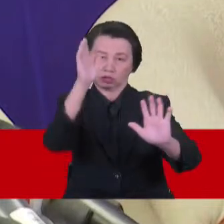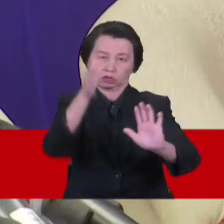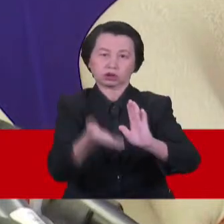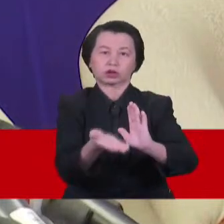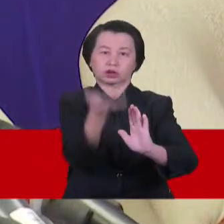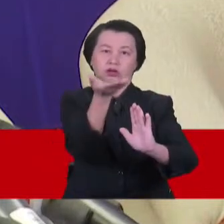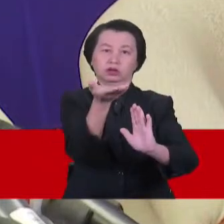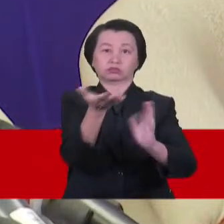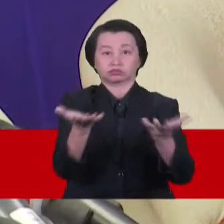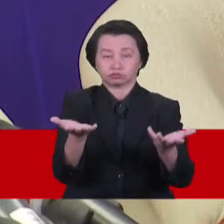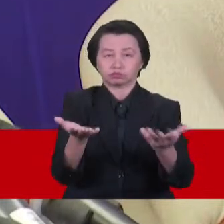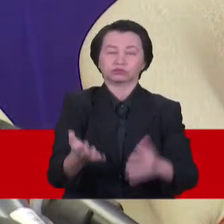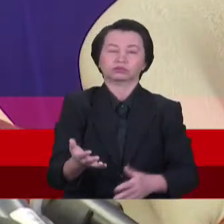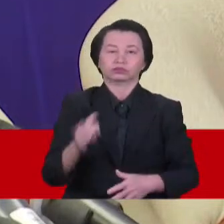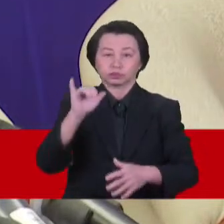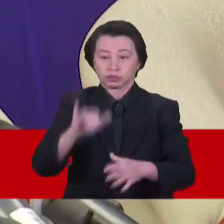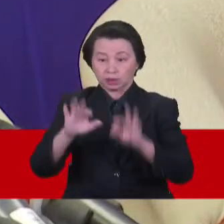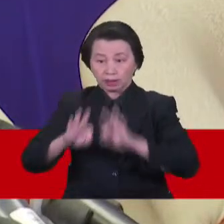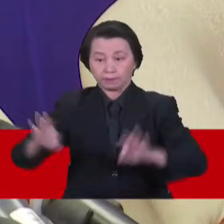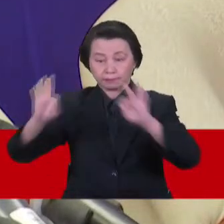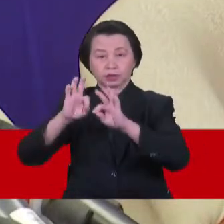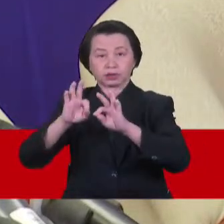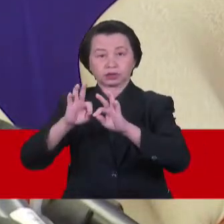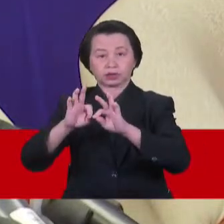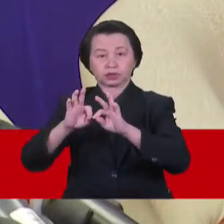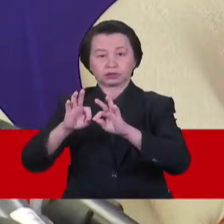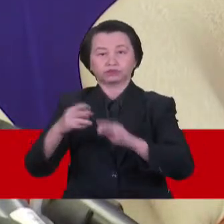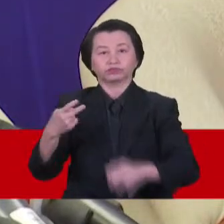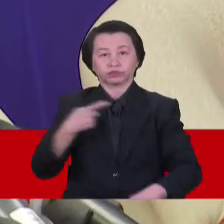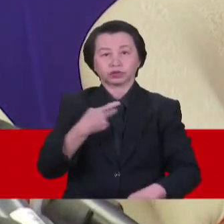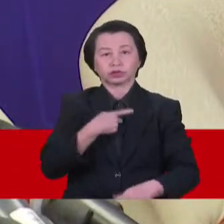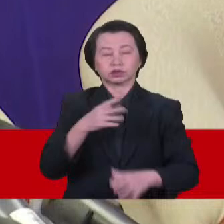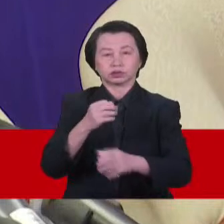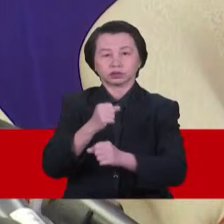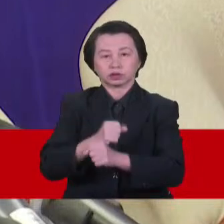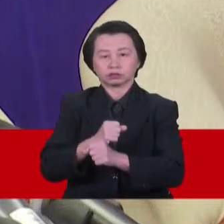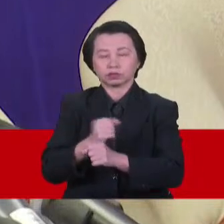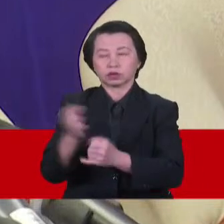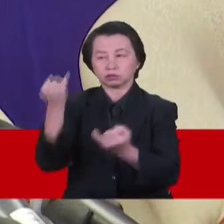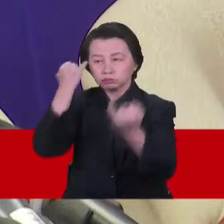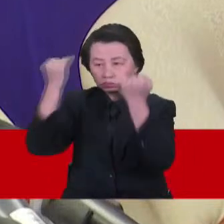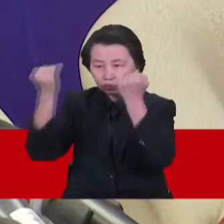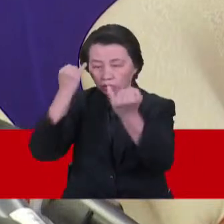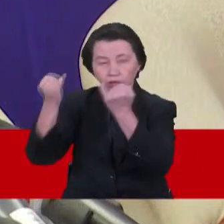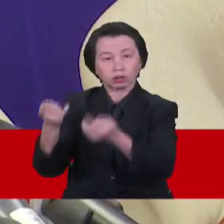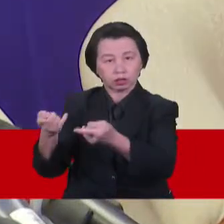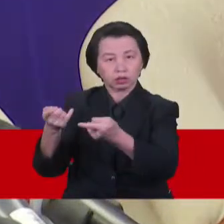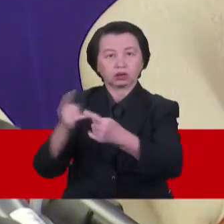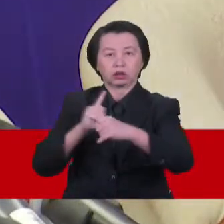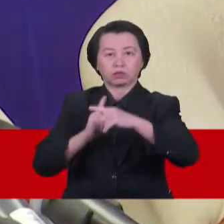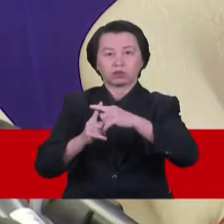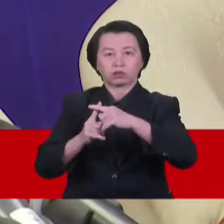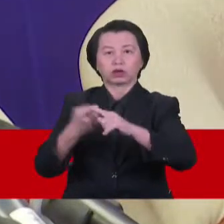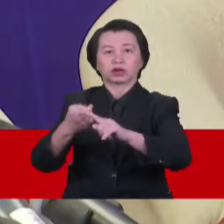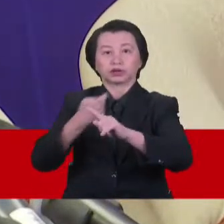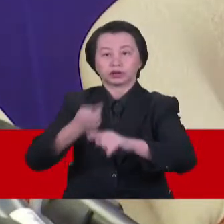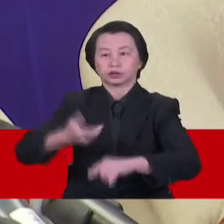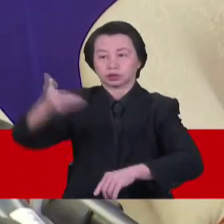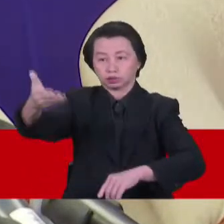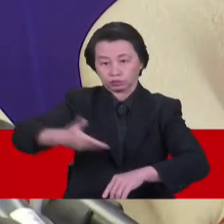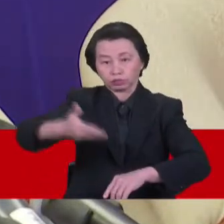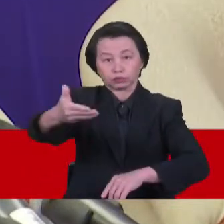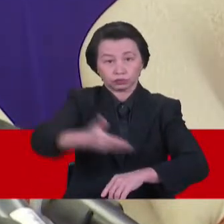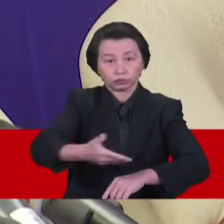yang pentingnya dalam sesi ini kita mendapat pandangan dan cadangan yang positif daripada jemputan,